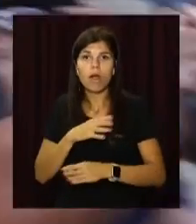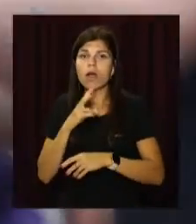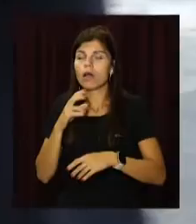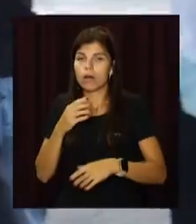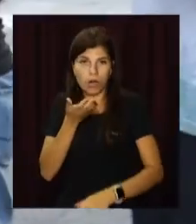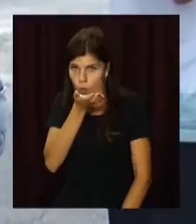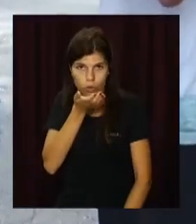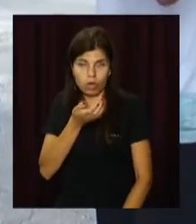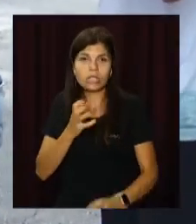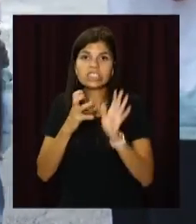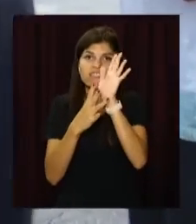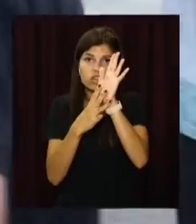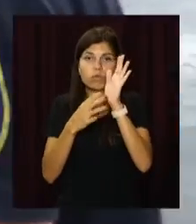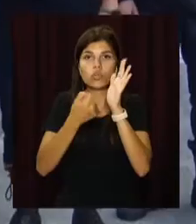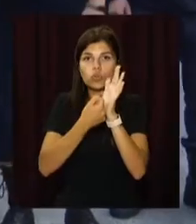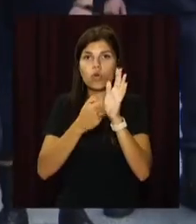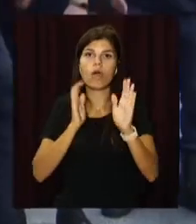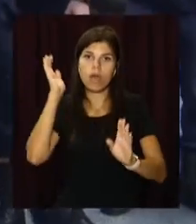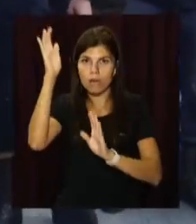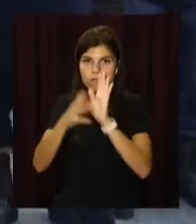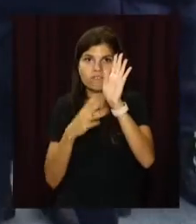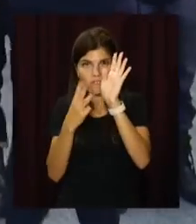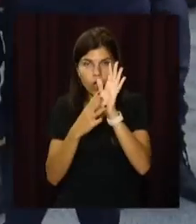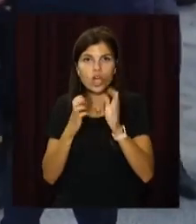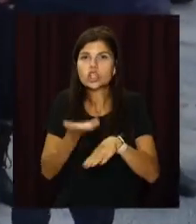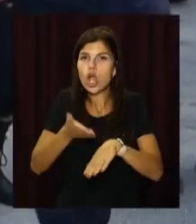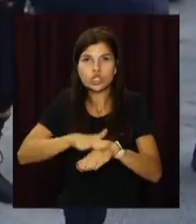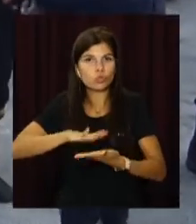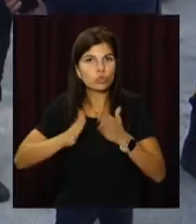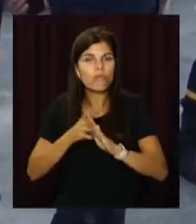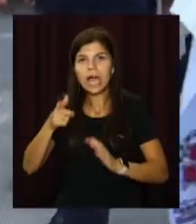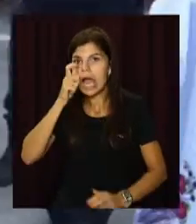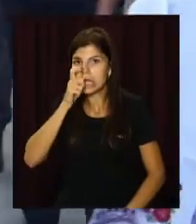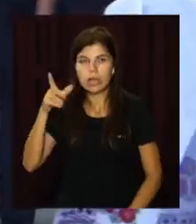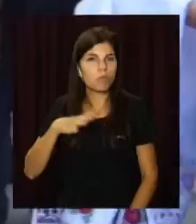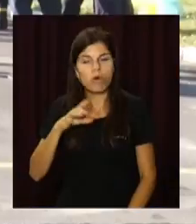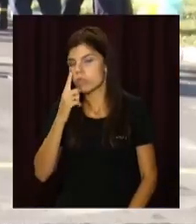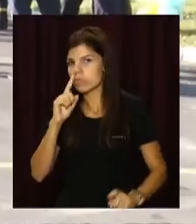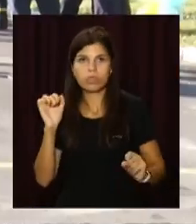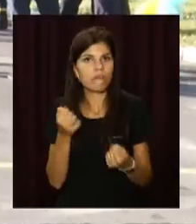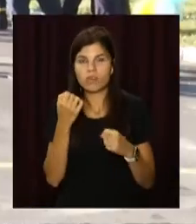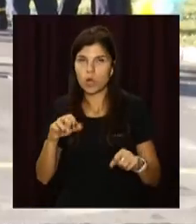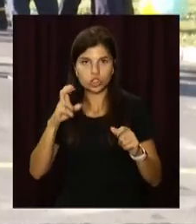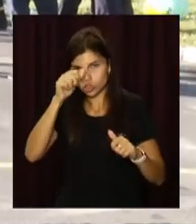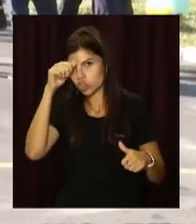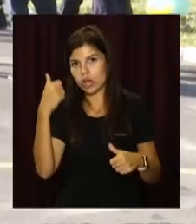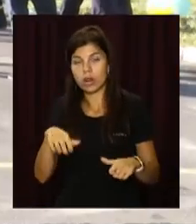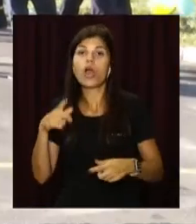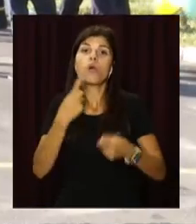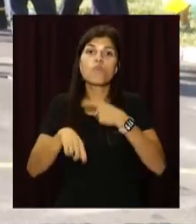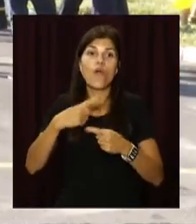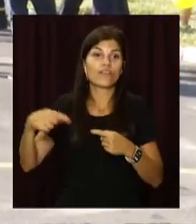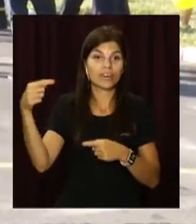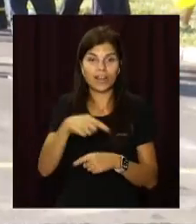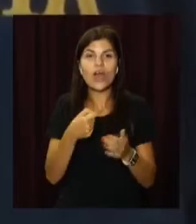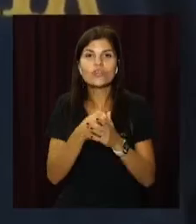можливостей щодня з 8 до 20 у складних умовах, адже у Греції панувала неймовірна спека. Повернення